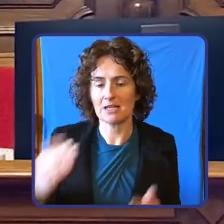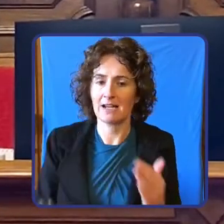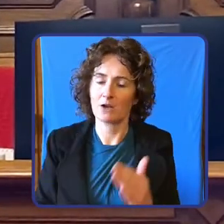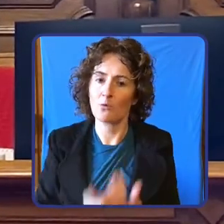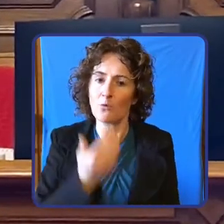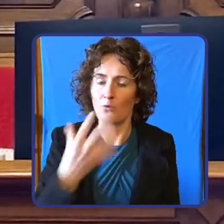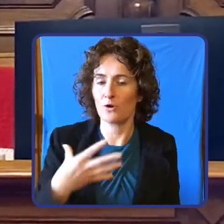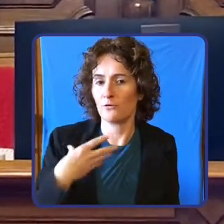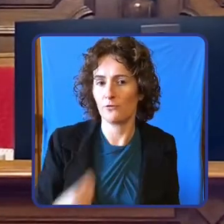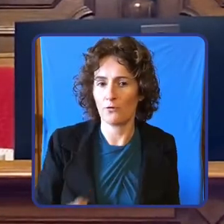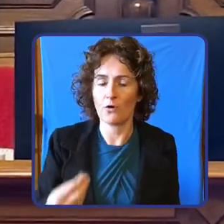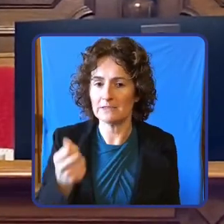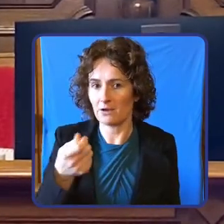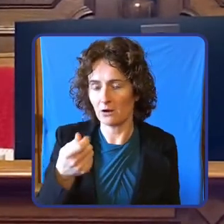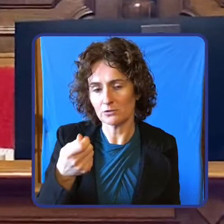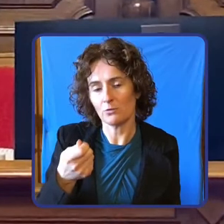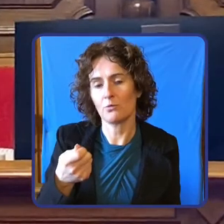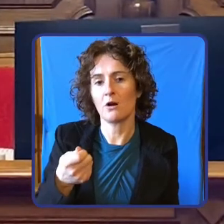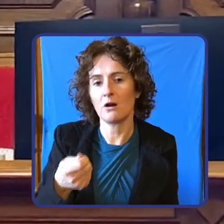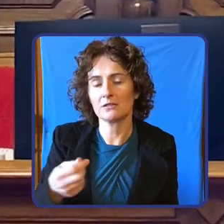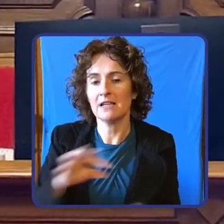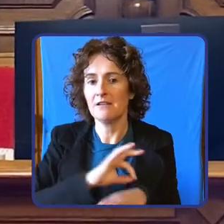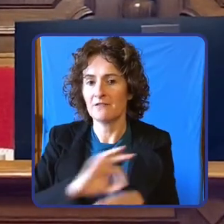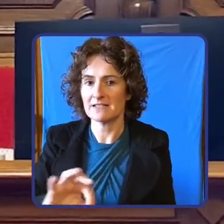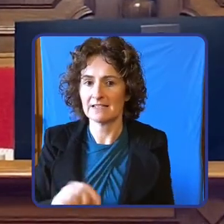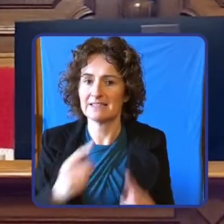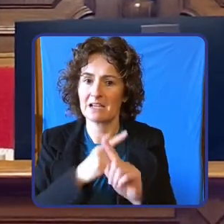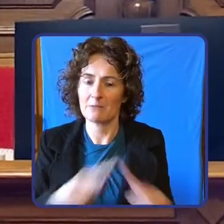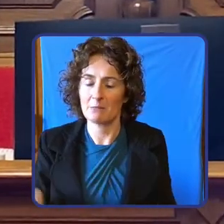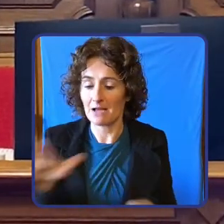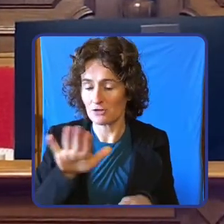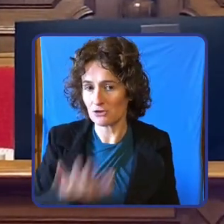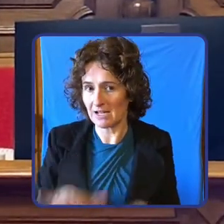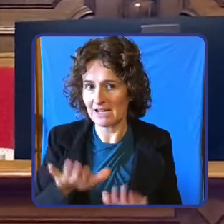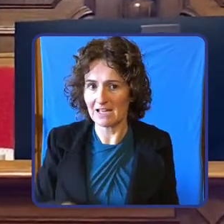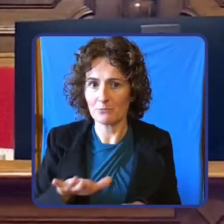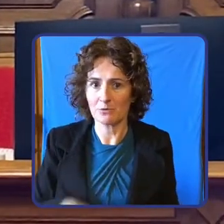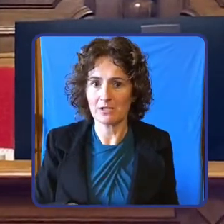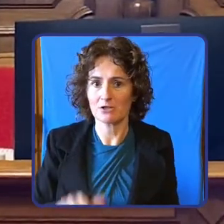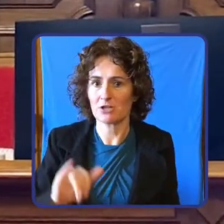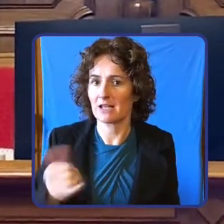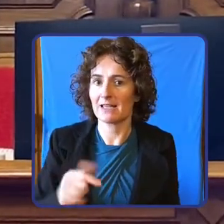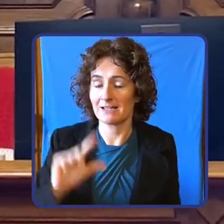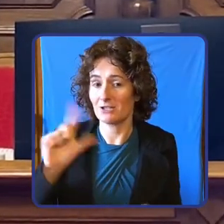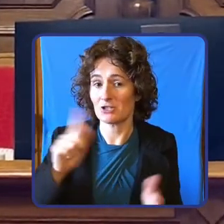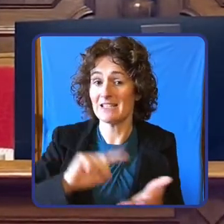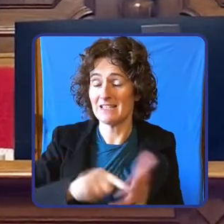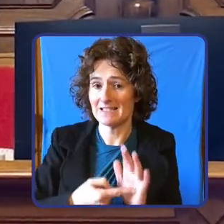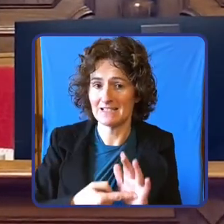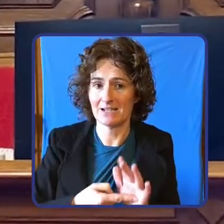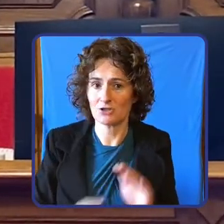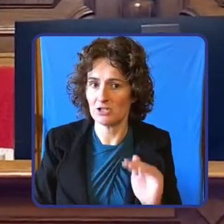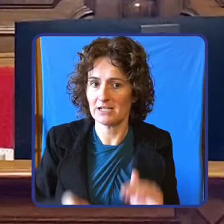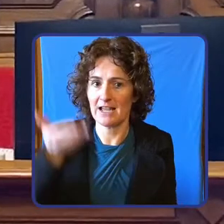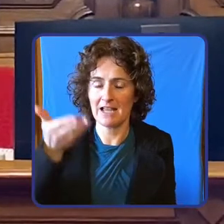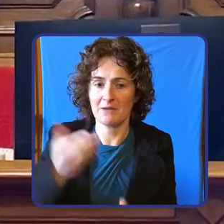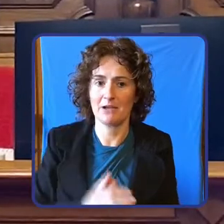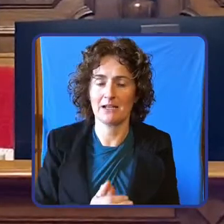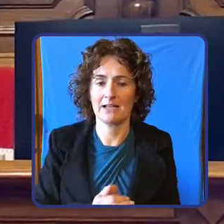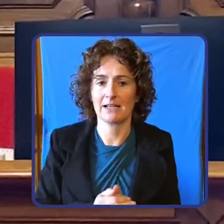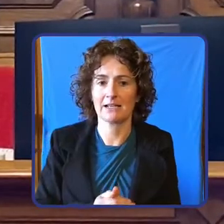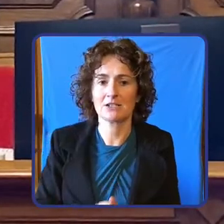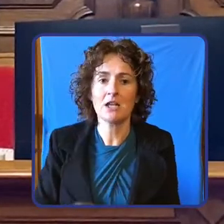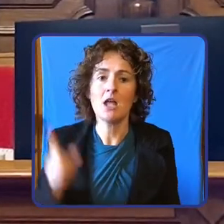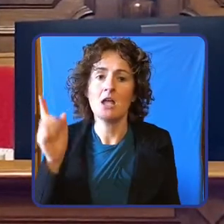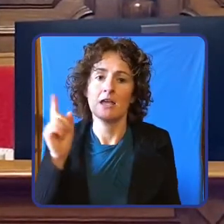volt. Azaz polgármester, alpolgármester, agrárszervezeti vezető, aki a saját településén megduplázta a földadót, az tiltakozott egy